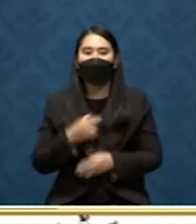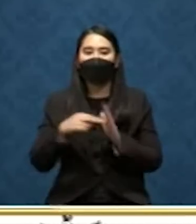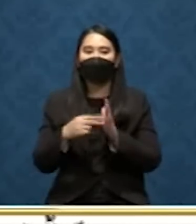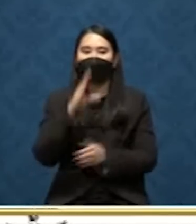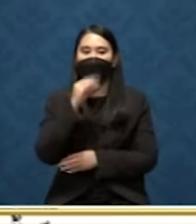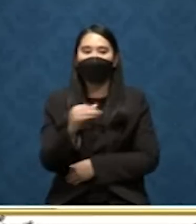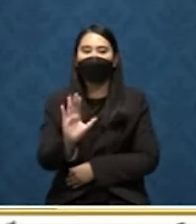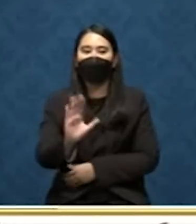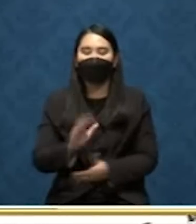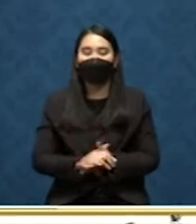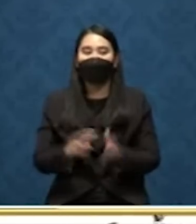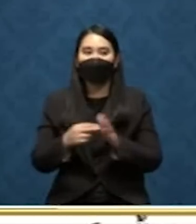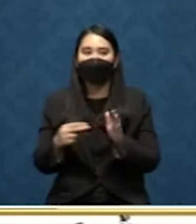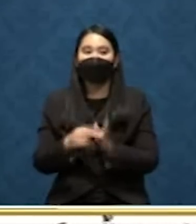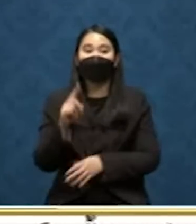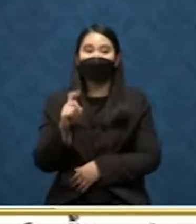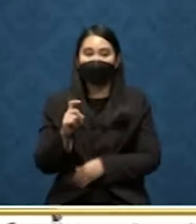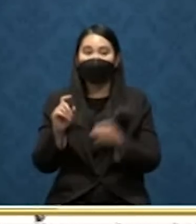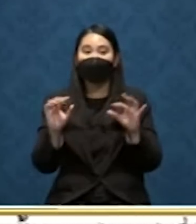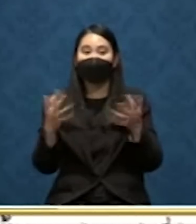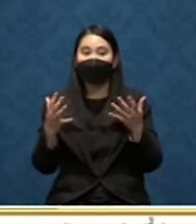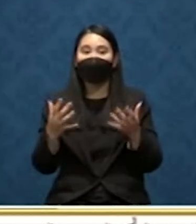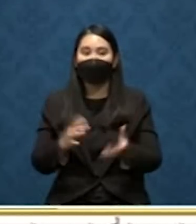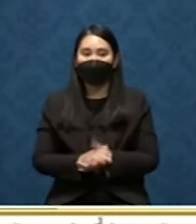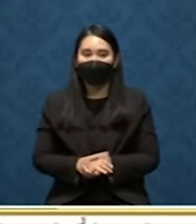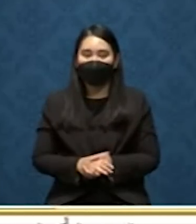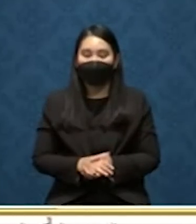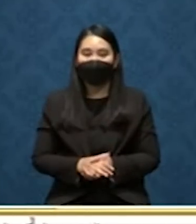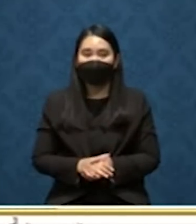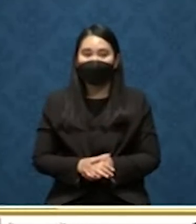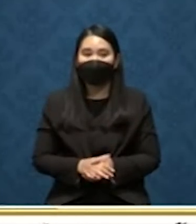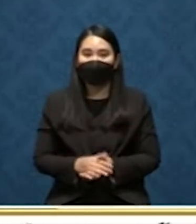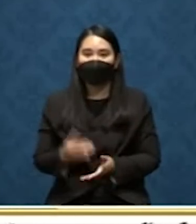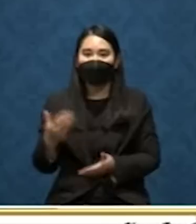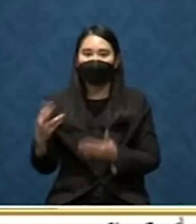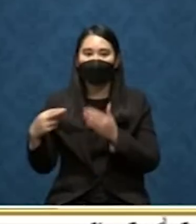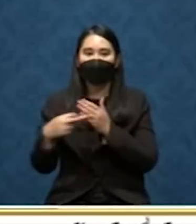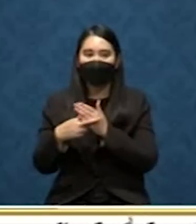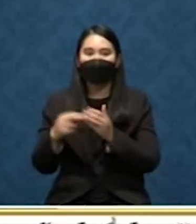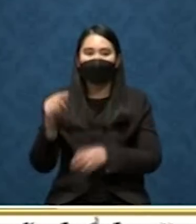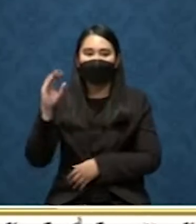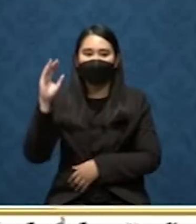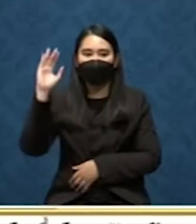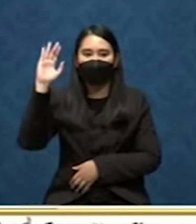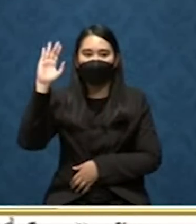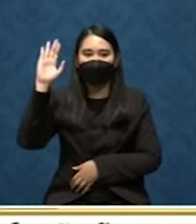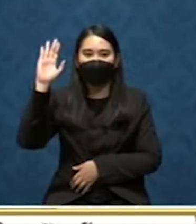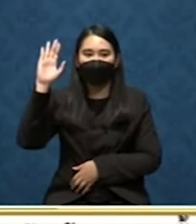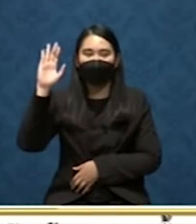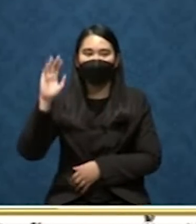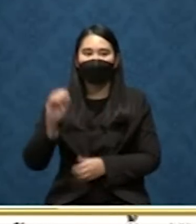ูดนี้ มัเก็บ Mattอ especially your nameขใหทวทประทานครั